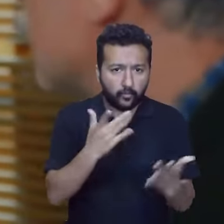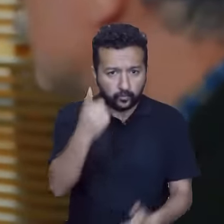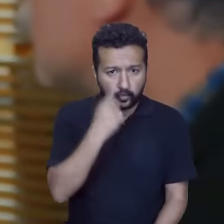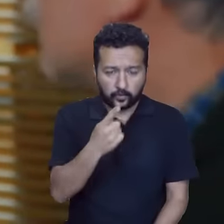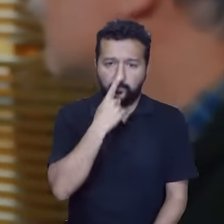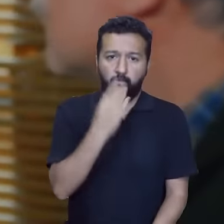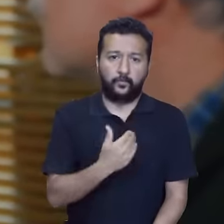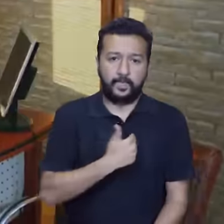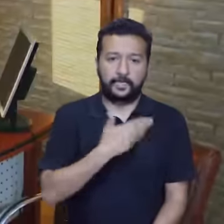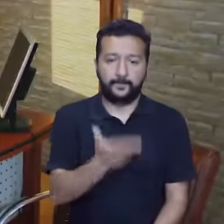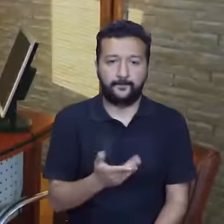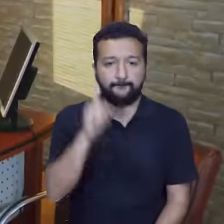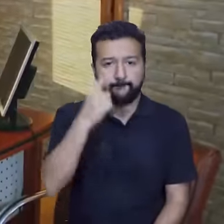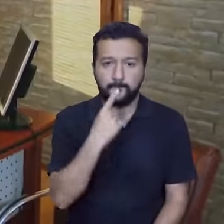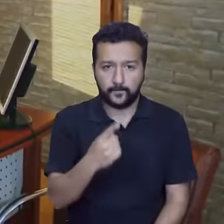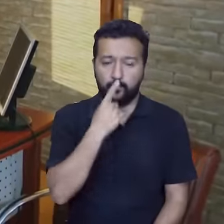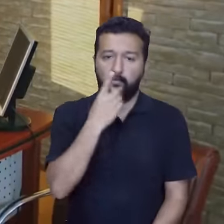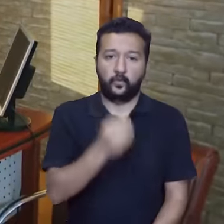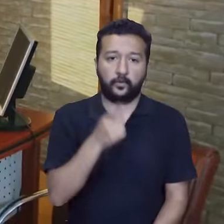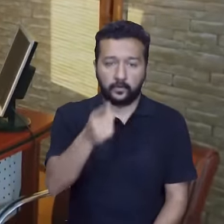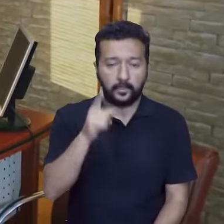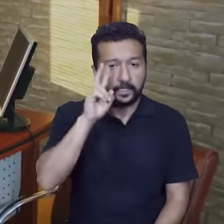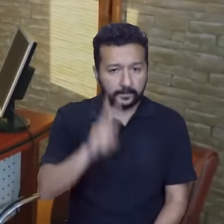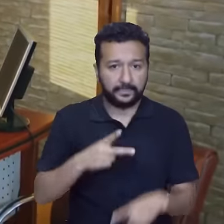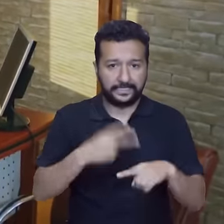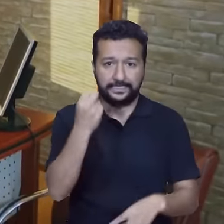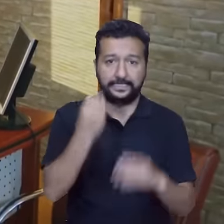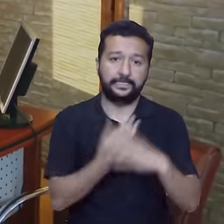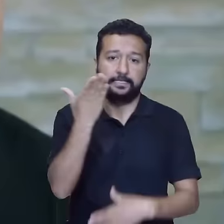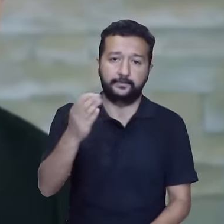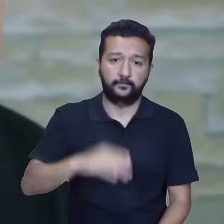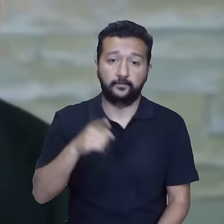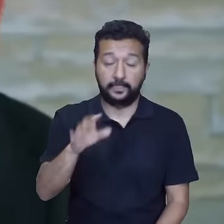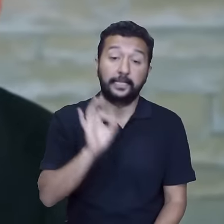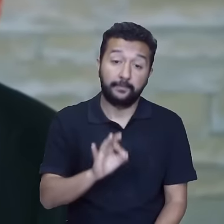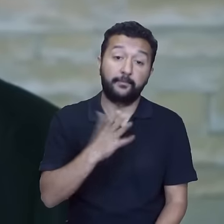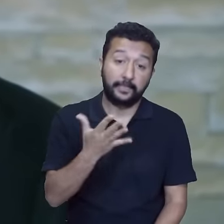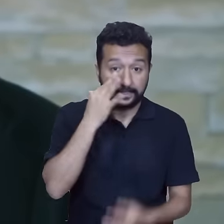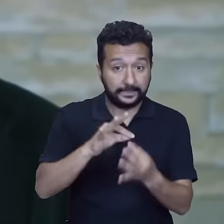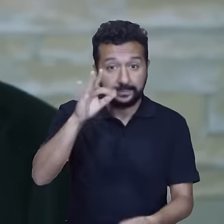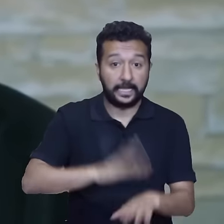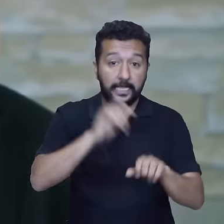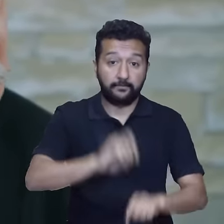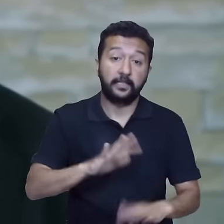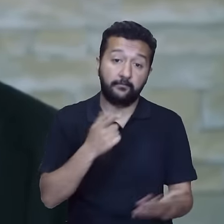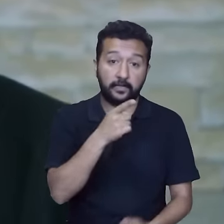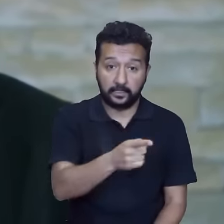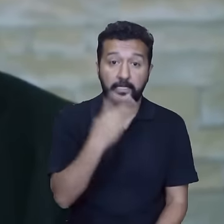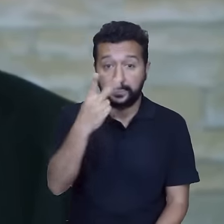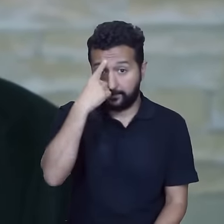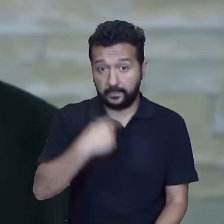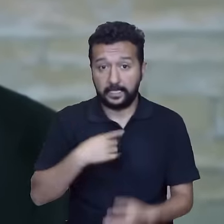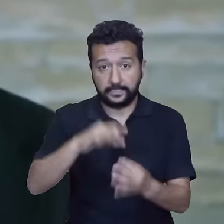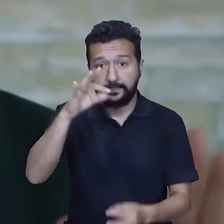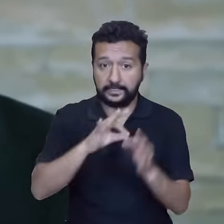diye sordu, kokladım ben de. Ya Allah'tan koklamışım, vallahi zehirleniverirdi çocukcağız. Tamam insanlık yapmışsın ama iki